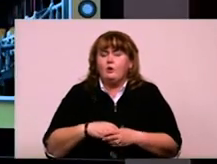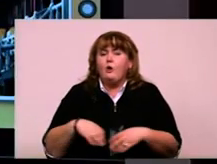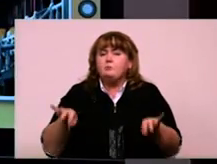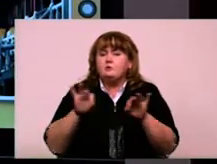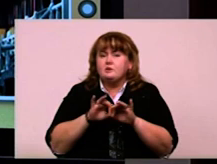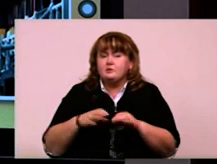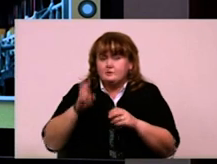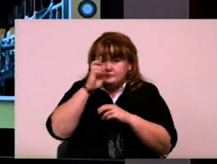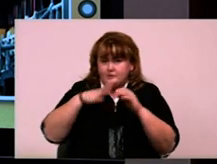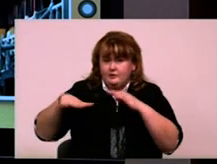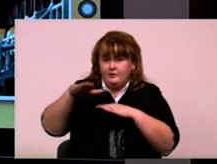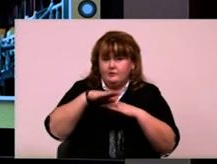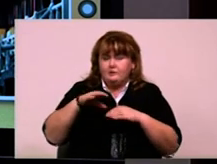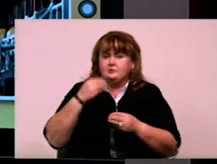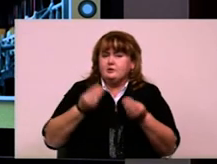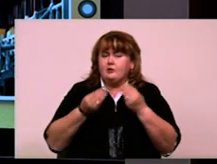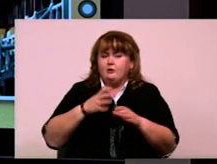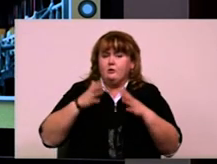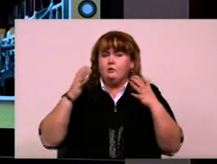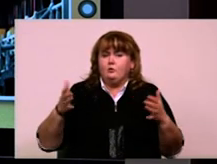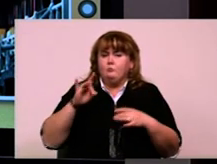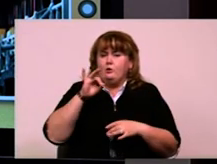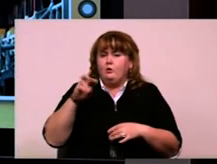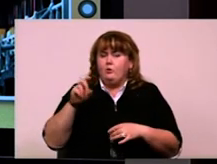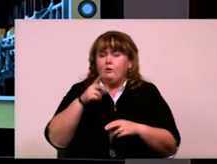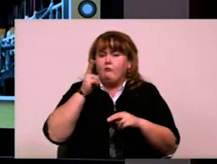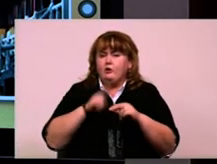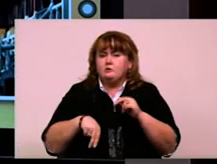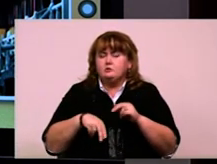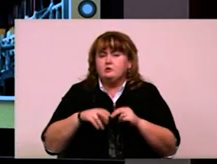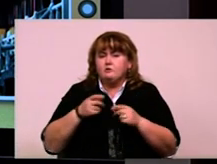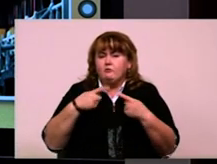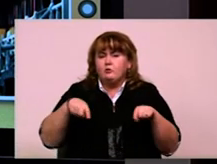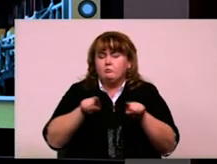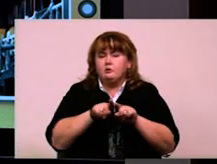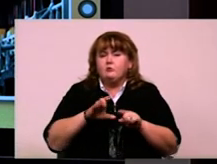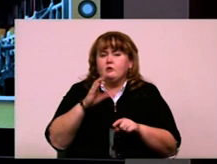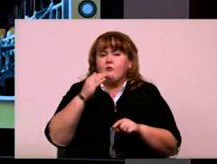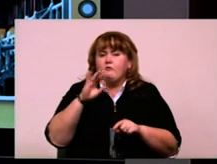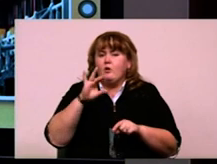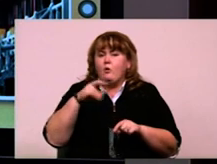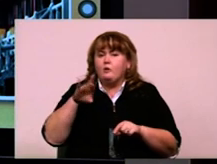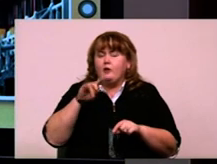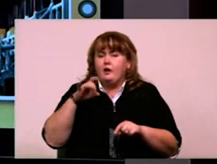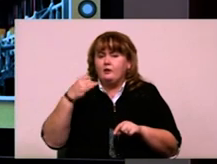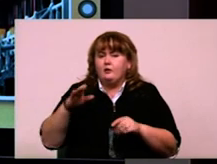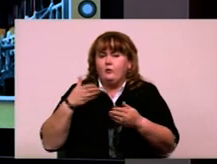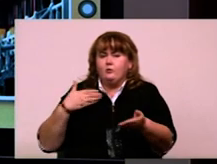Объединение страны сыграло очень большую роль в окончательном формировании феодальных